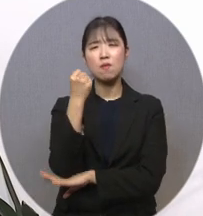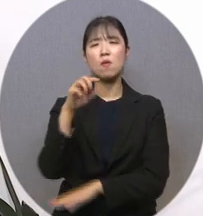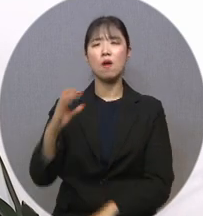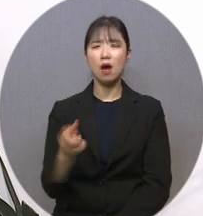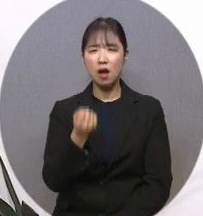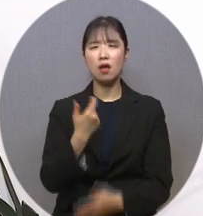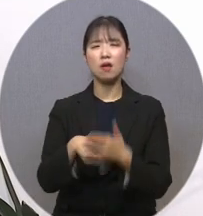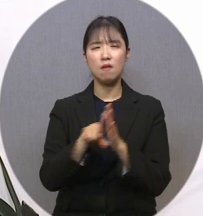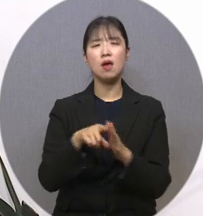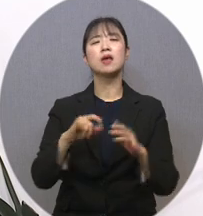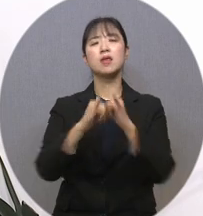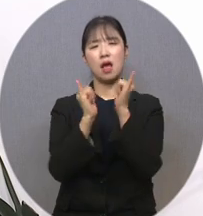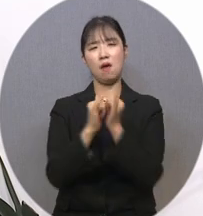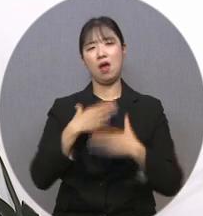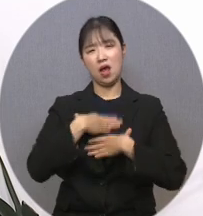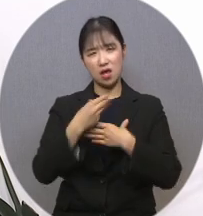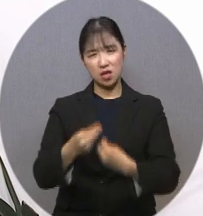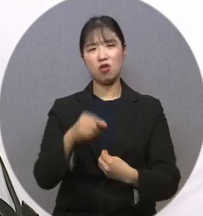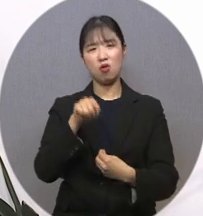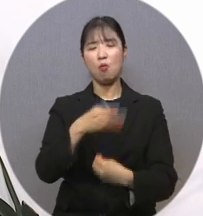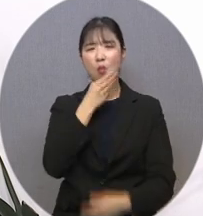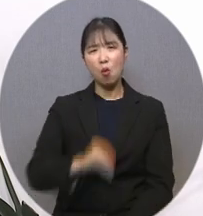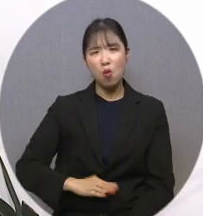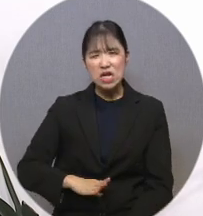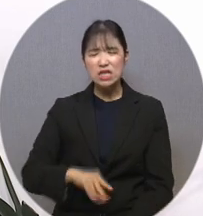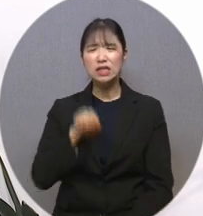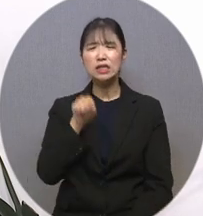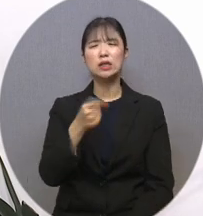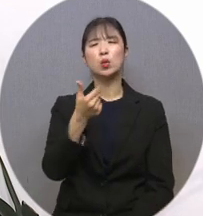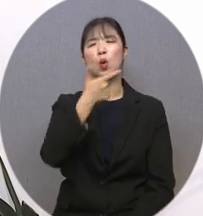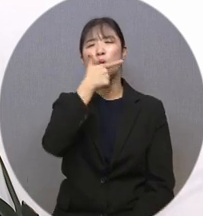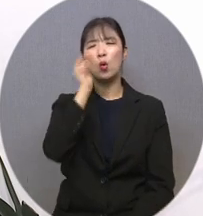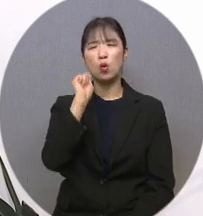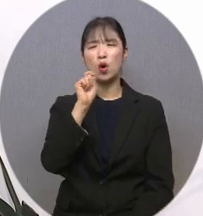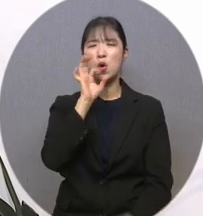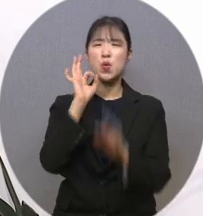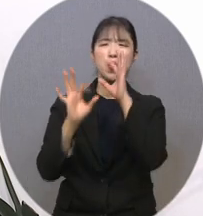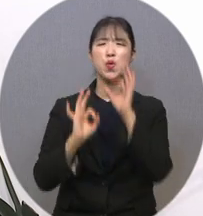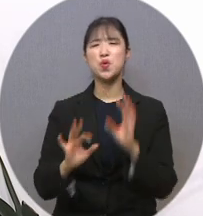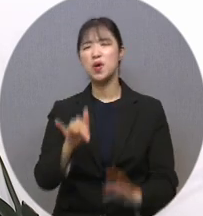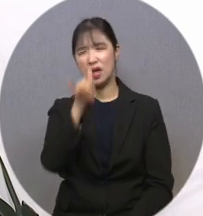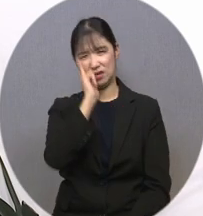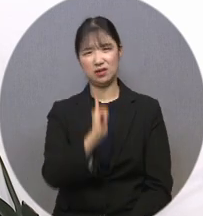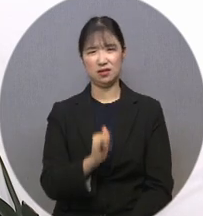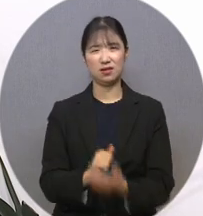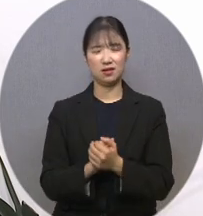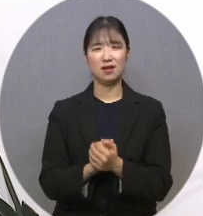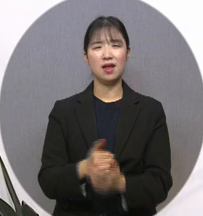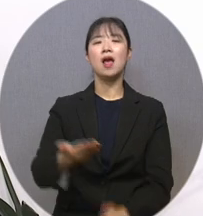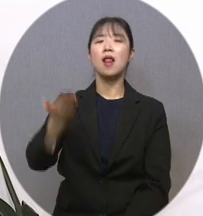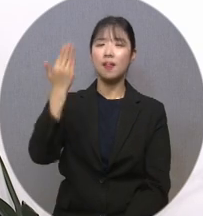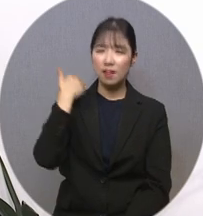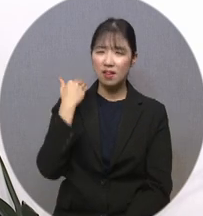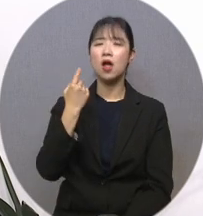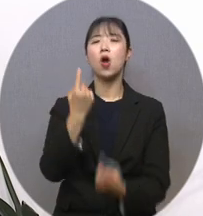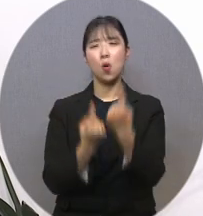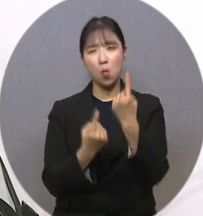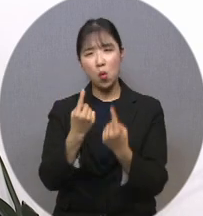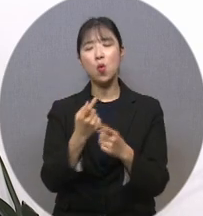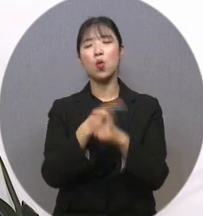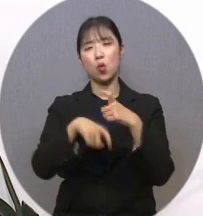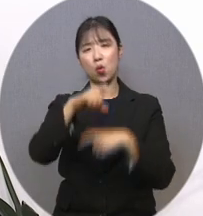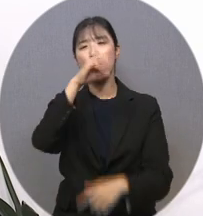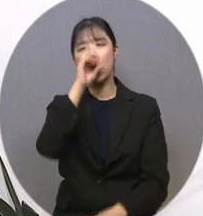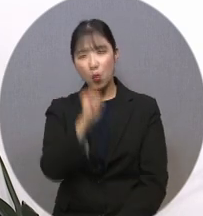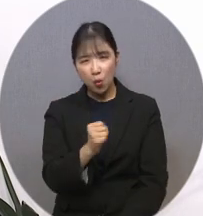될 사회 안전망, 복지제도는 구멍이 뻥뻥 뚫려 있는 게 현실입니다. 물론 종전보다 많이